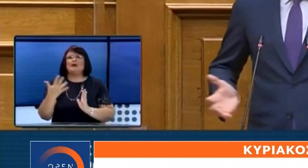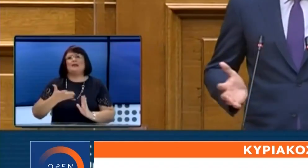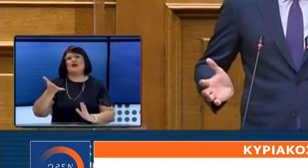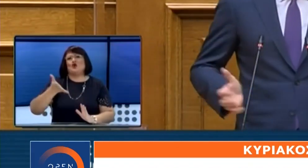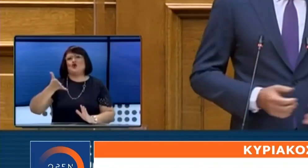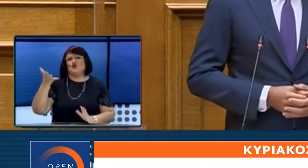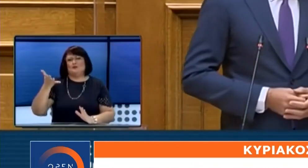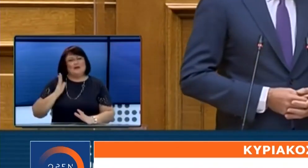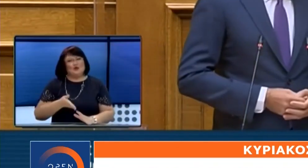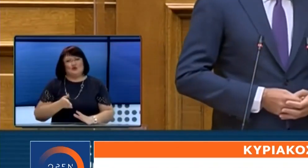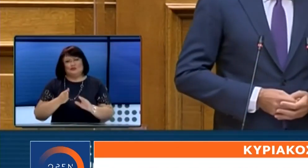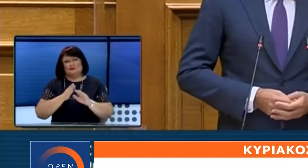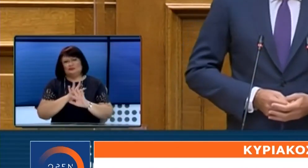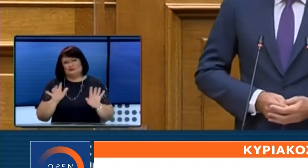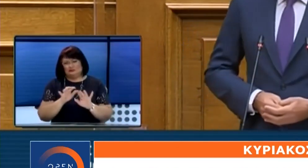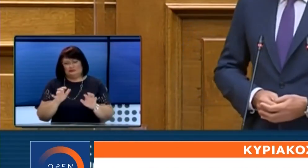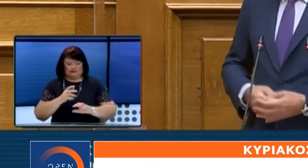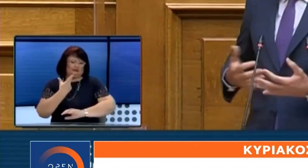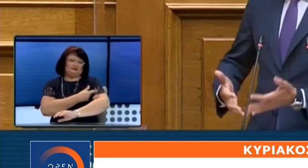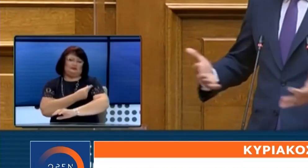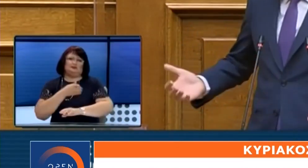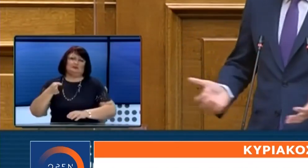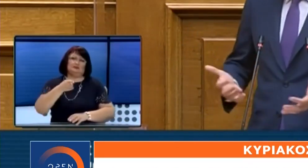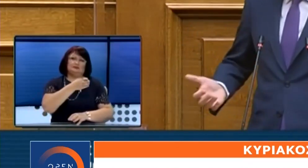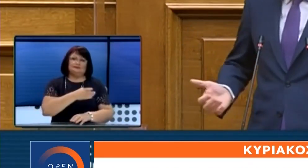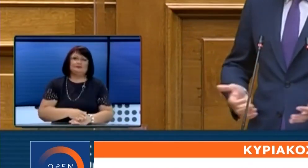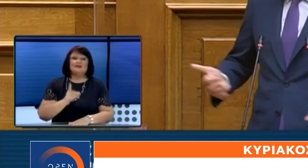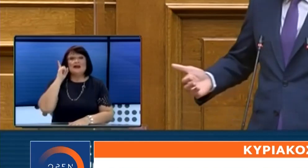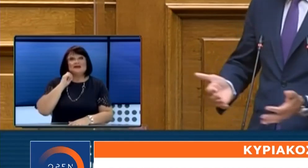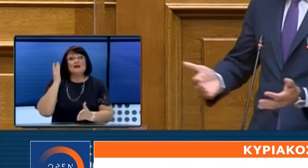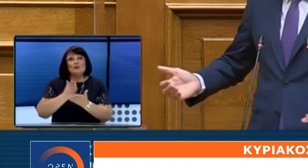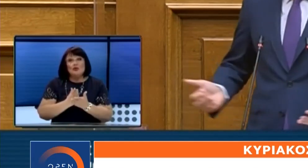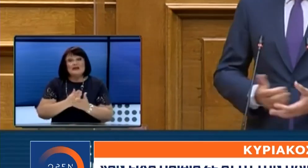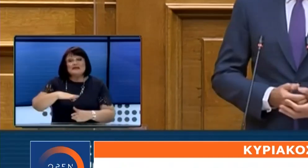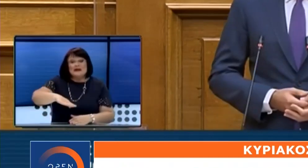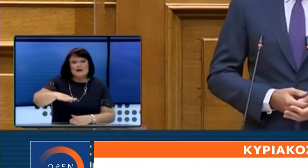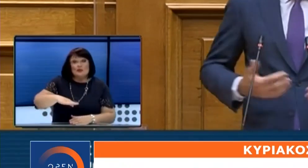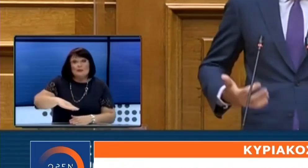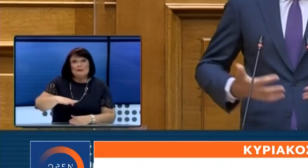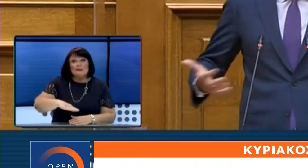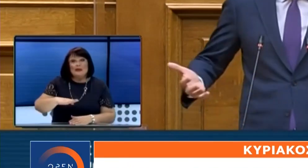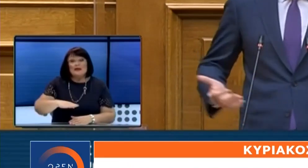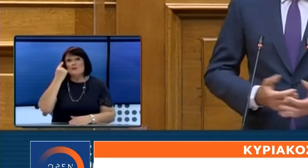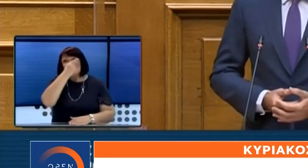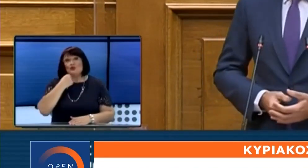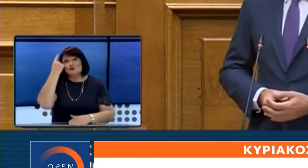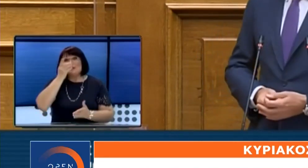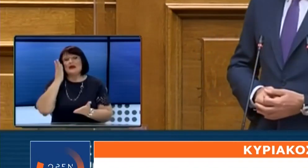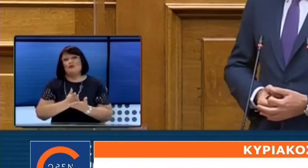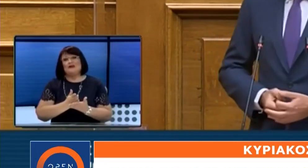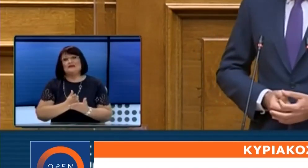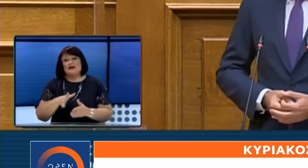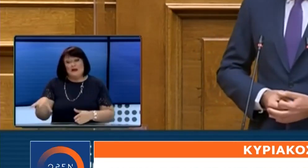Γνωρίζω πολύ καλά ότι η απόφαση να εμβολιάσει κάποιος το παιδί του, ειδικά αν μιλάμε για μικρότερα παιδιά, είναι μια προσωπική απόφαση